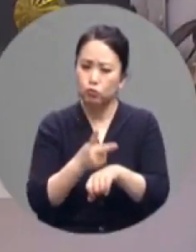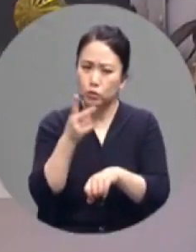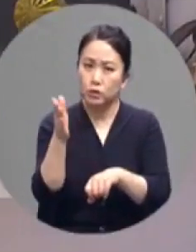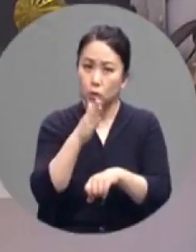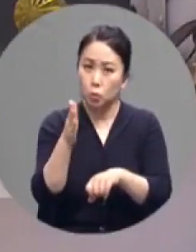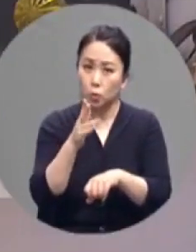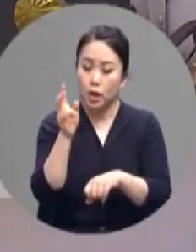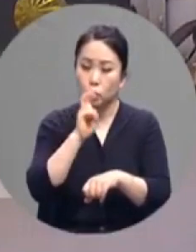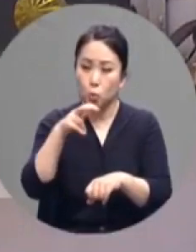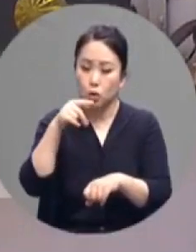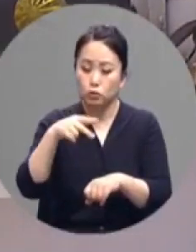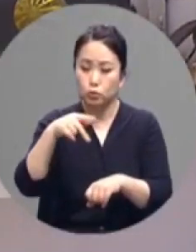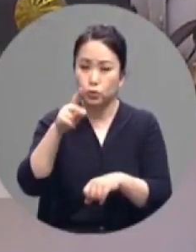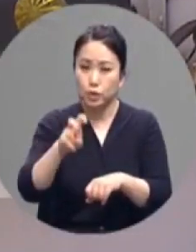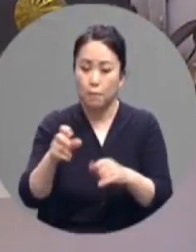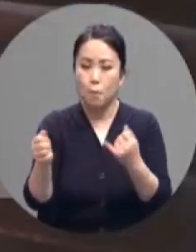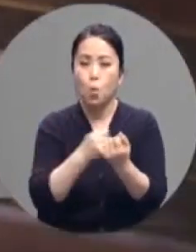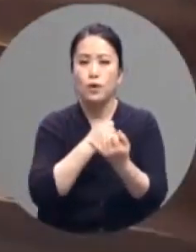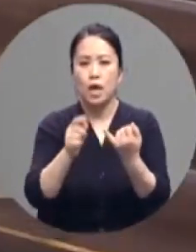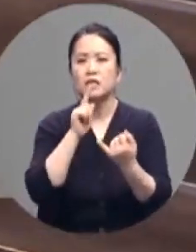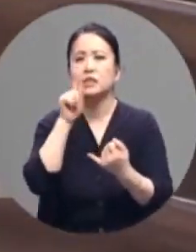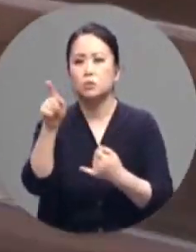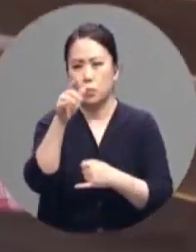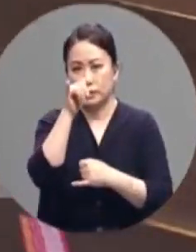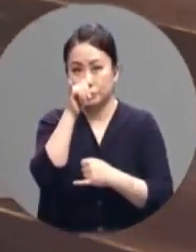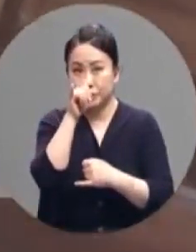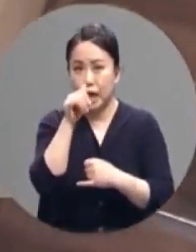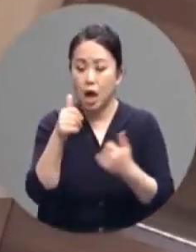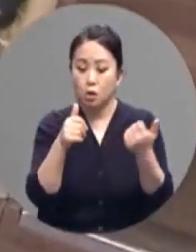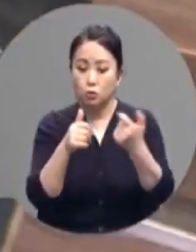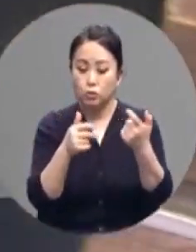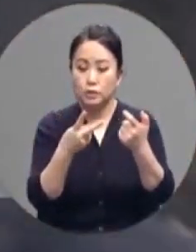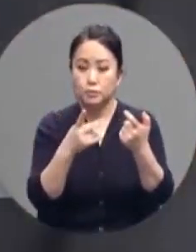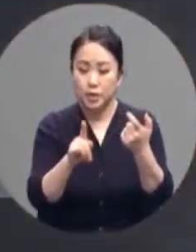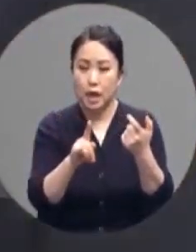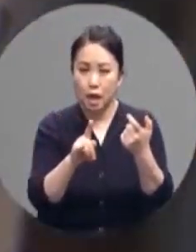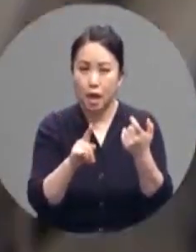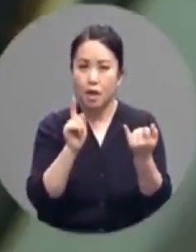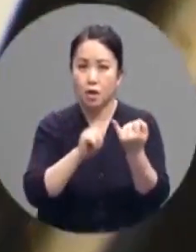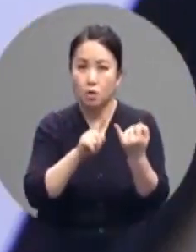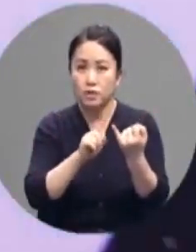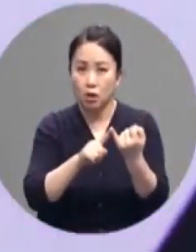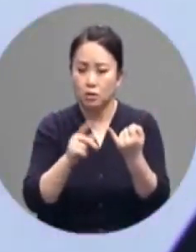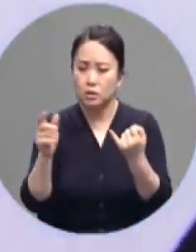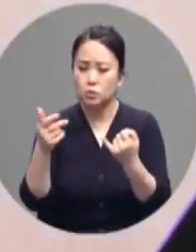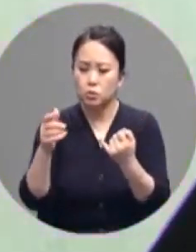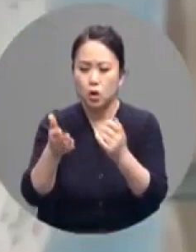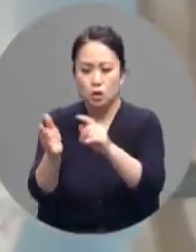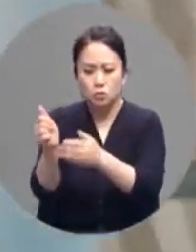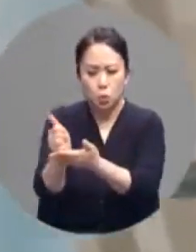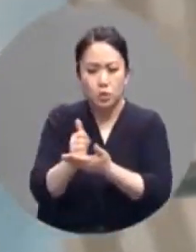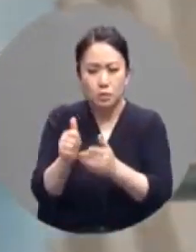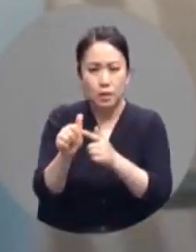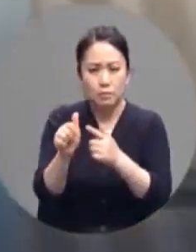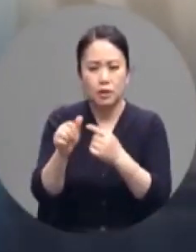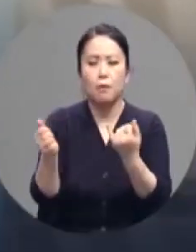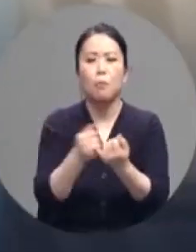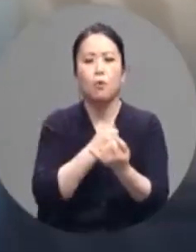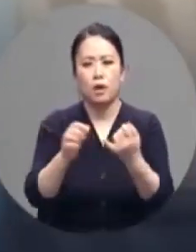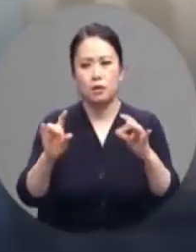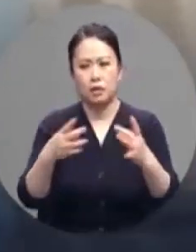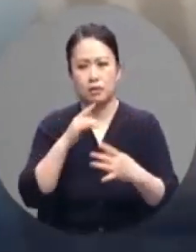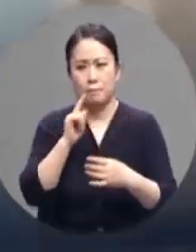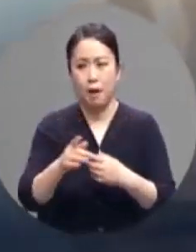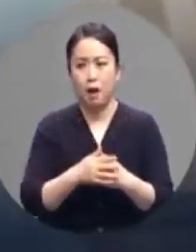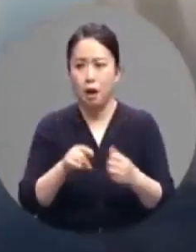들어왔습니다. 60대 여성 주인은 손님으로 찾아온 남성에게 폭행을 당했다고 신고했습니다. 손님 없이 힘들고